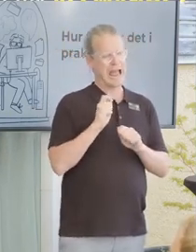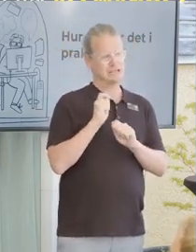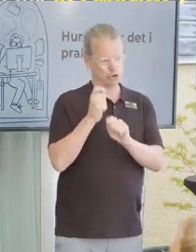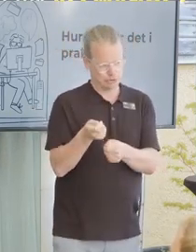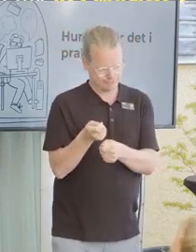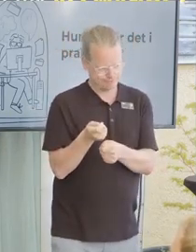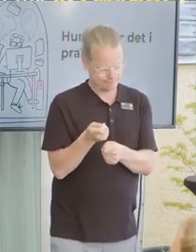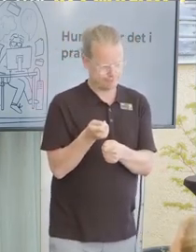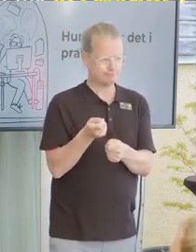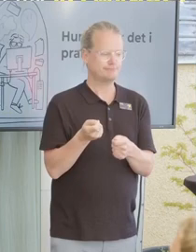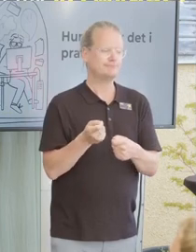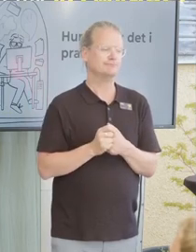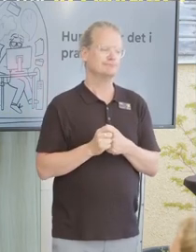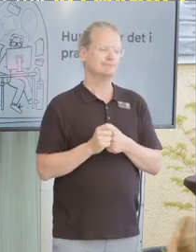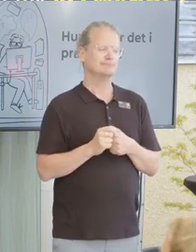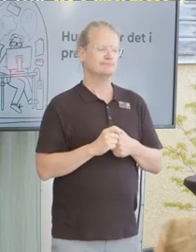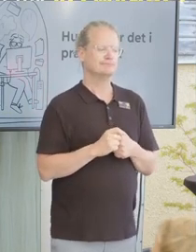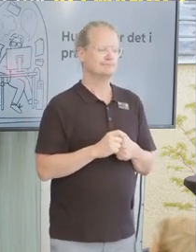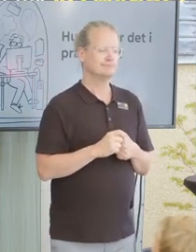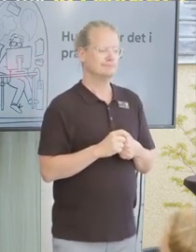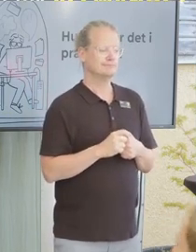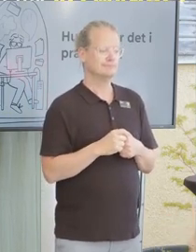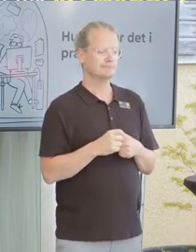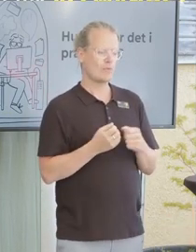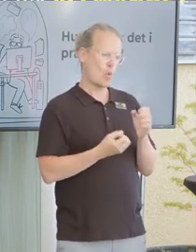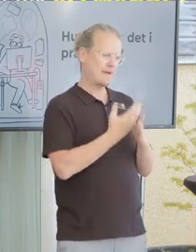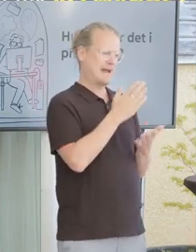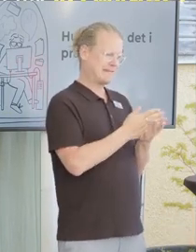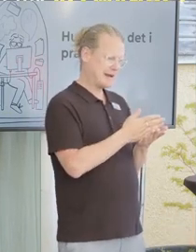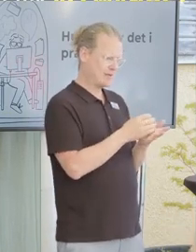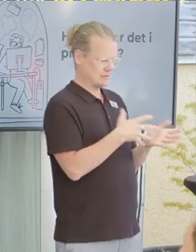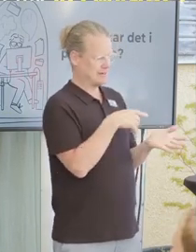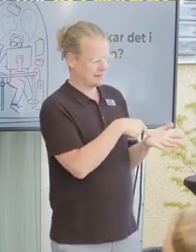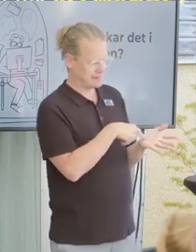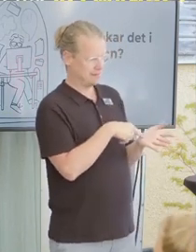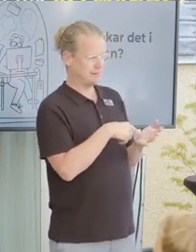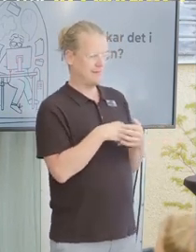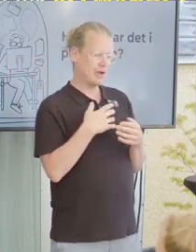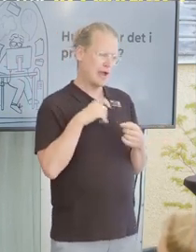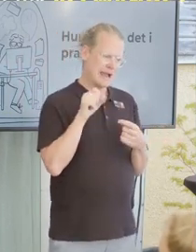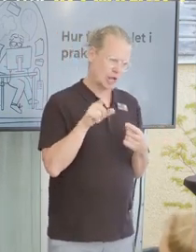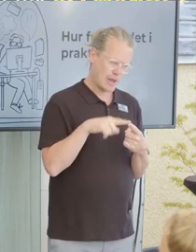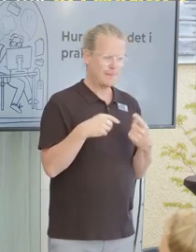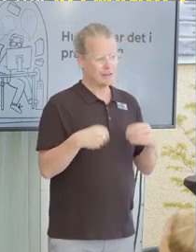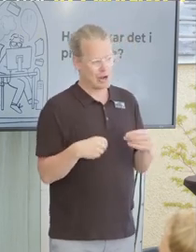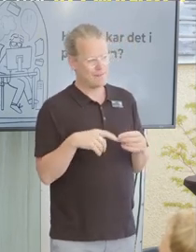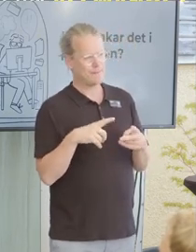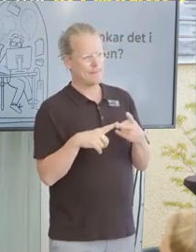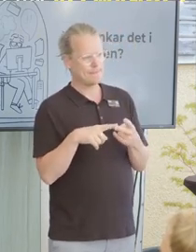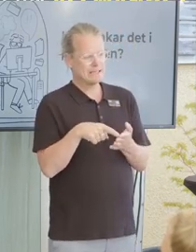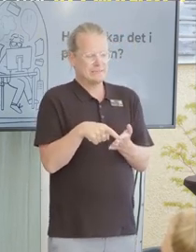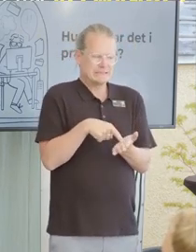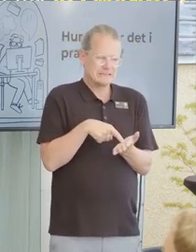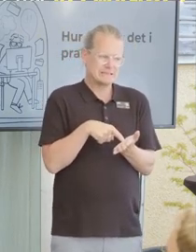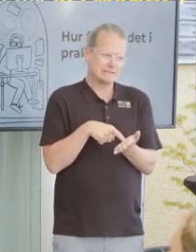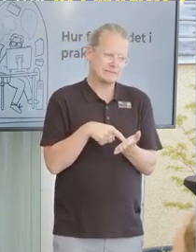vi har ju förstås, förutom upphovsrätten, så ska det vara digitaliserat material. Och sen har vi ju förstås en viss mängd resurser vi kan